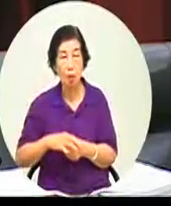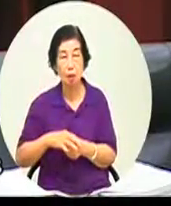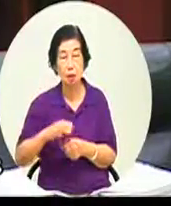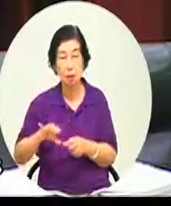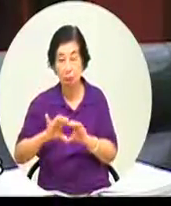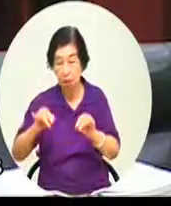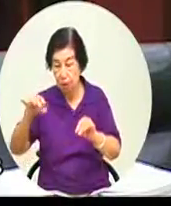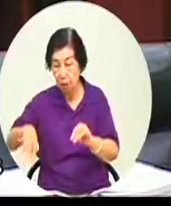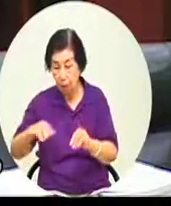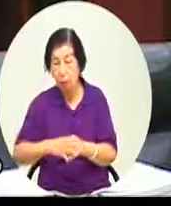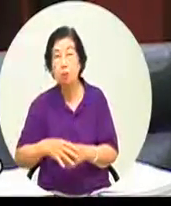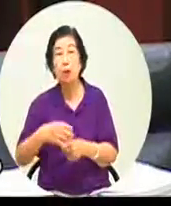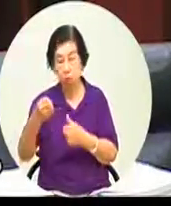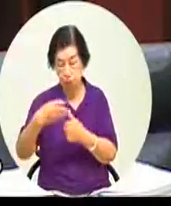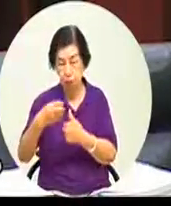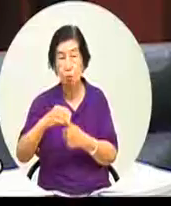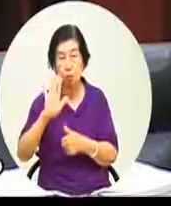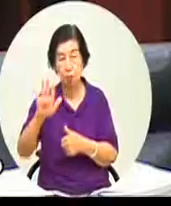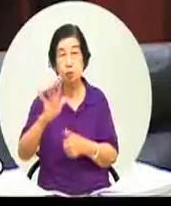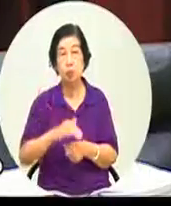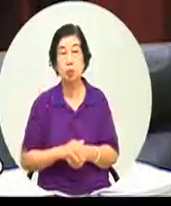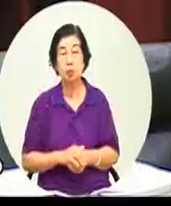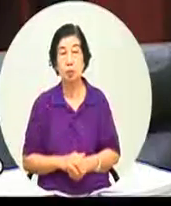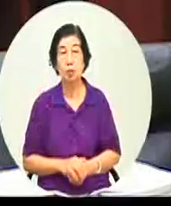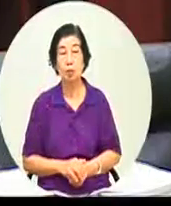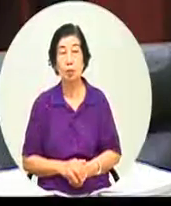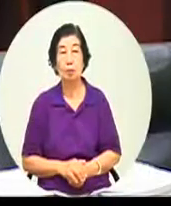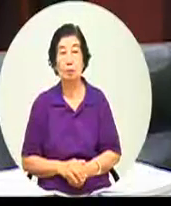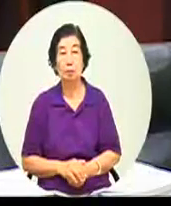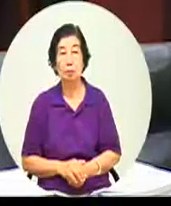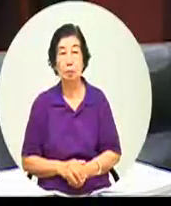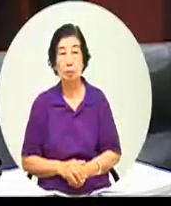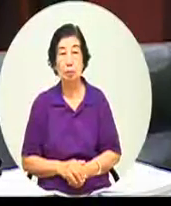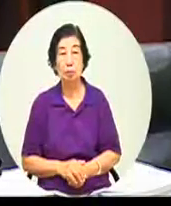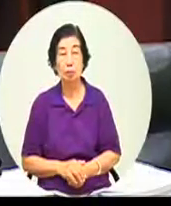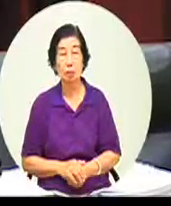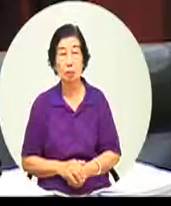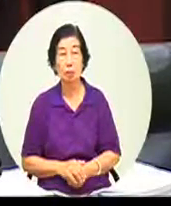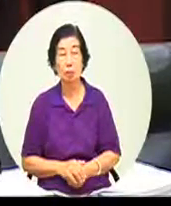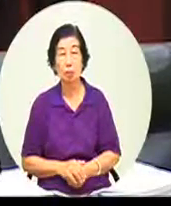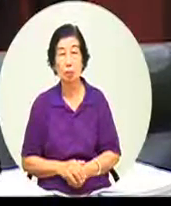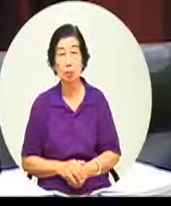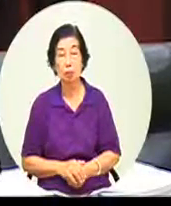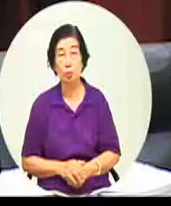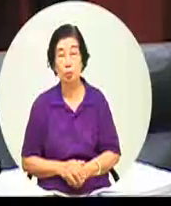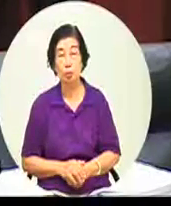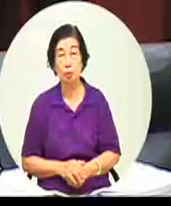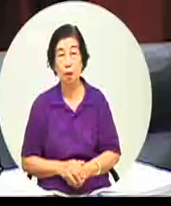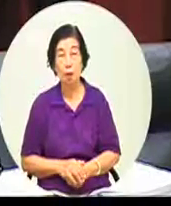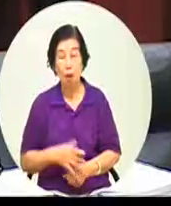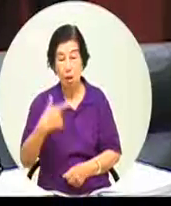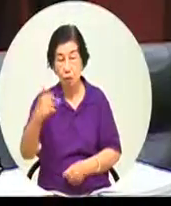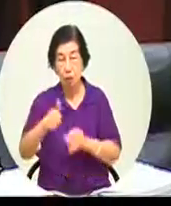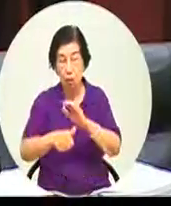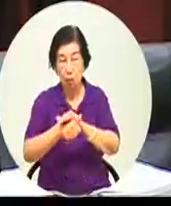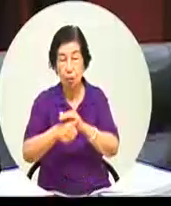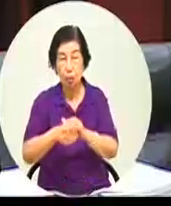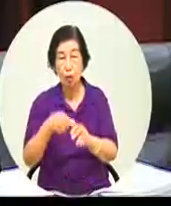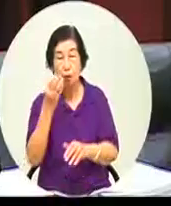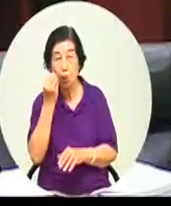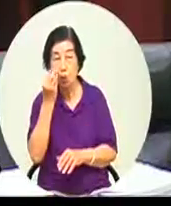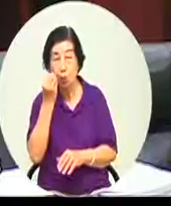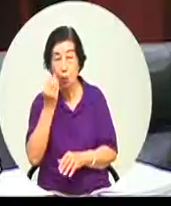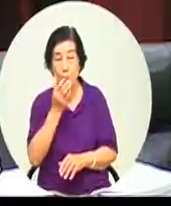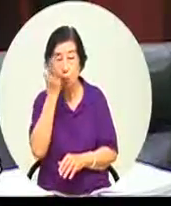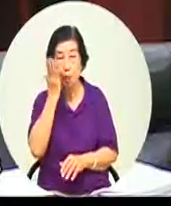无专业啦。讲真个啦，嘛是地方给伊个啦，吼。所以讲伫遮。因为拜托因六股的观光啦吼，六股观光